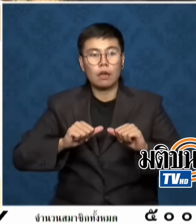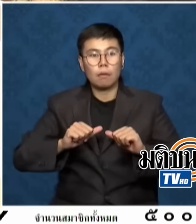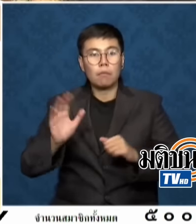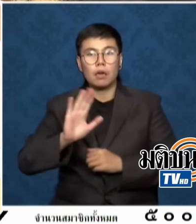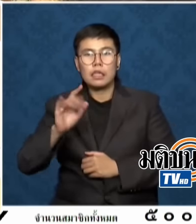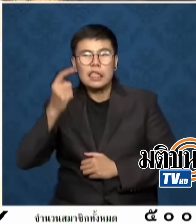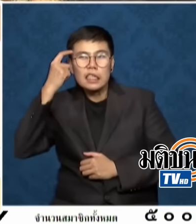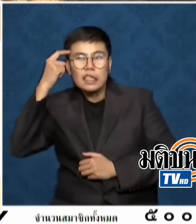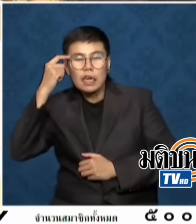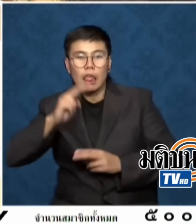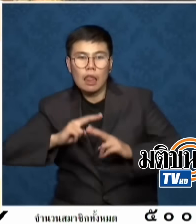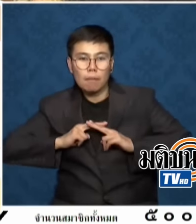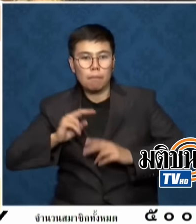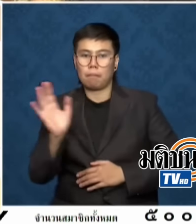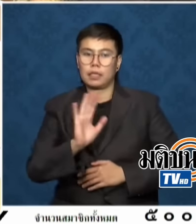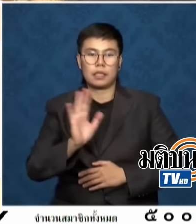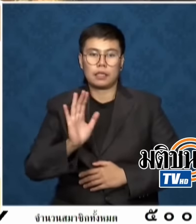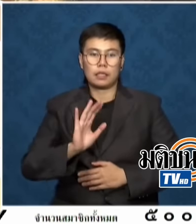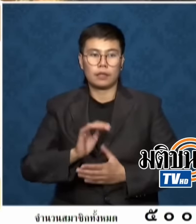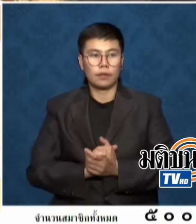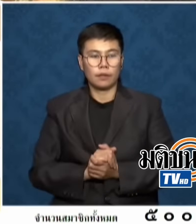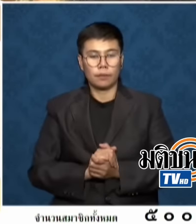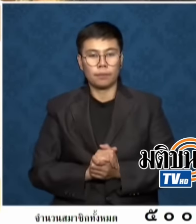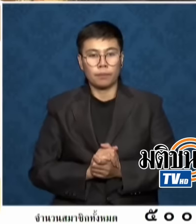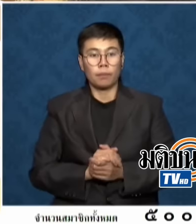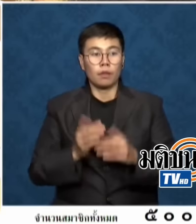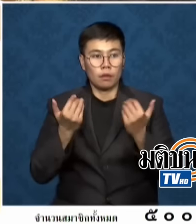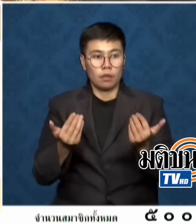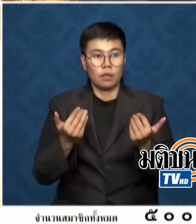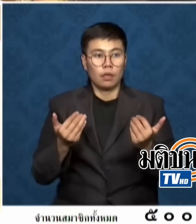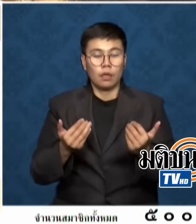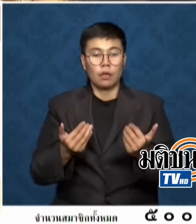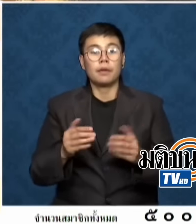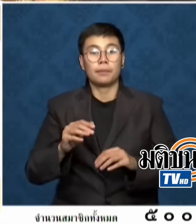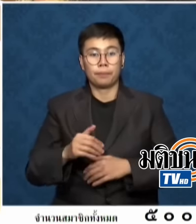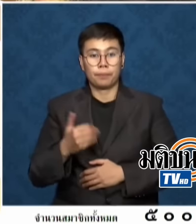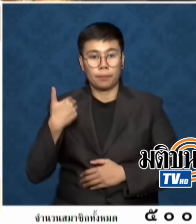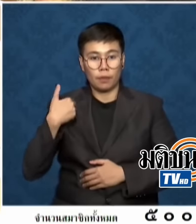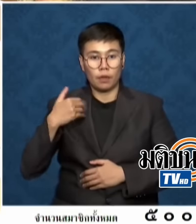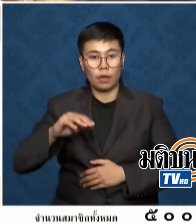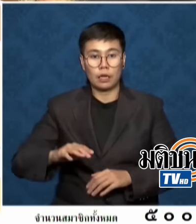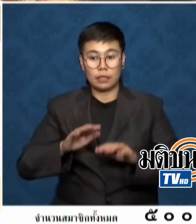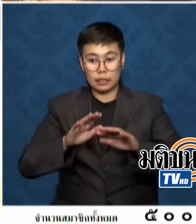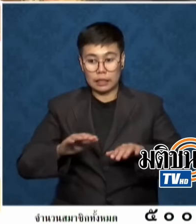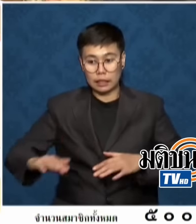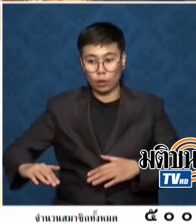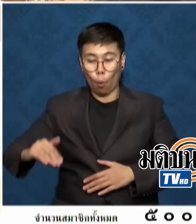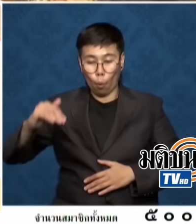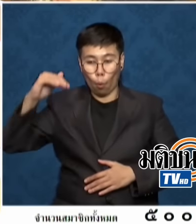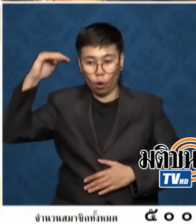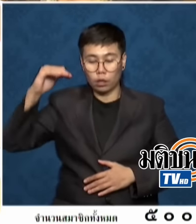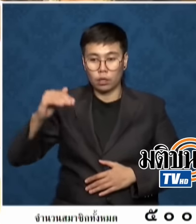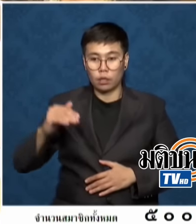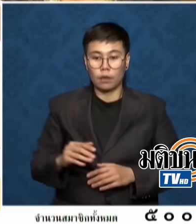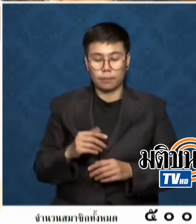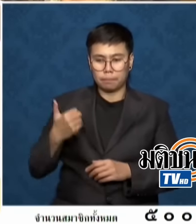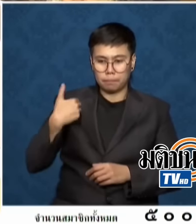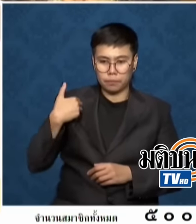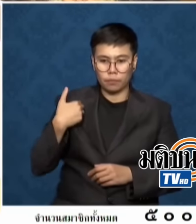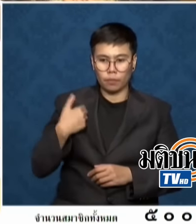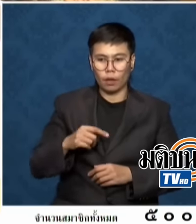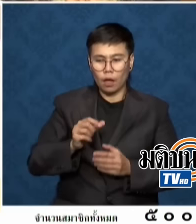ลอยๆนั่งเทียนพูดขึ้นมาเองปัจจุบันเด็กๆที่โตมากับบุพการีเพศหลากหลายเผชิญการโด